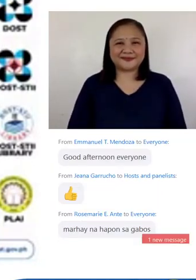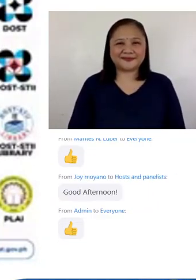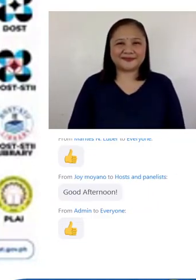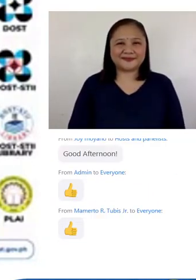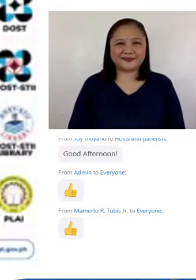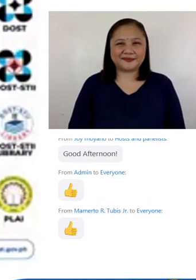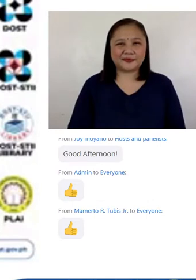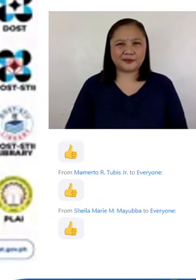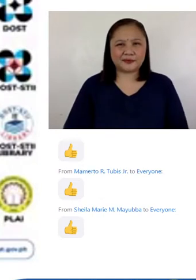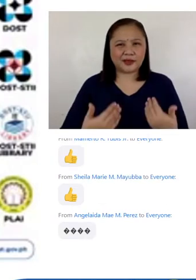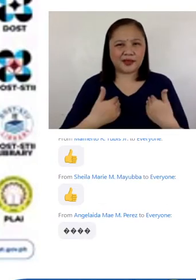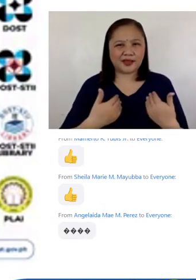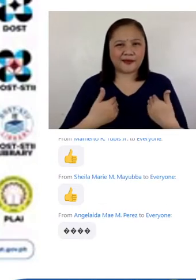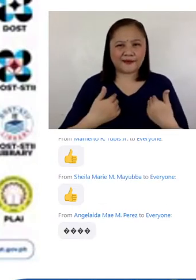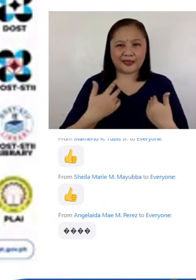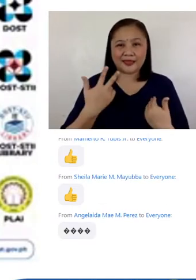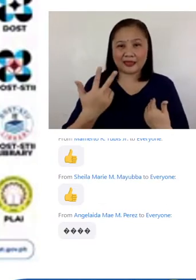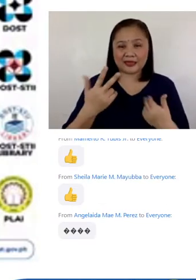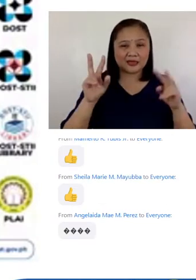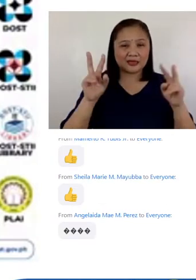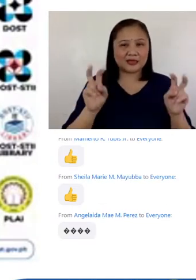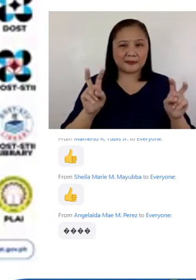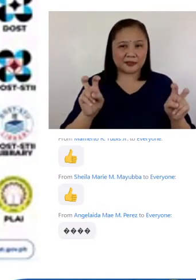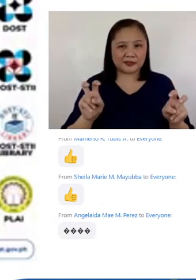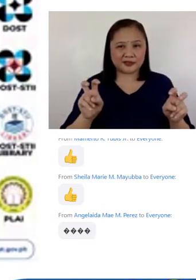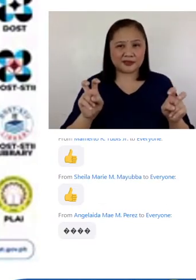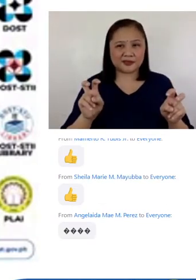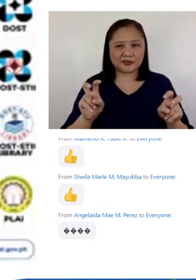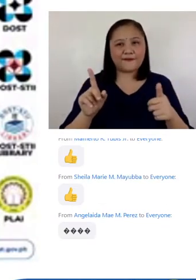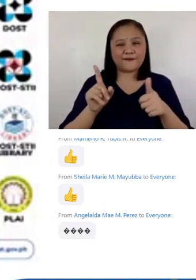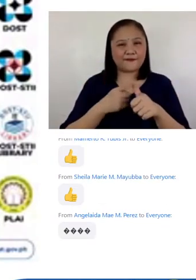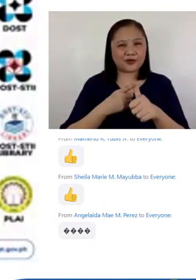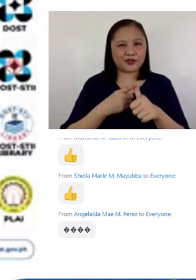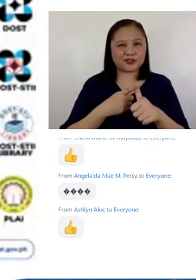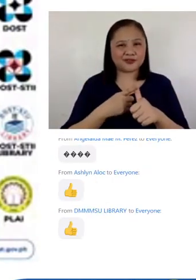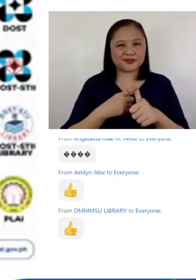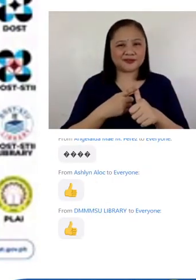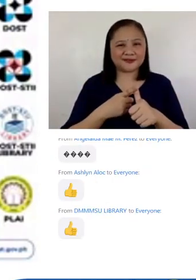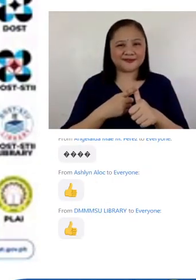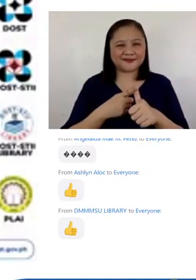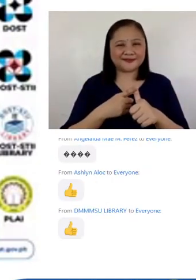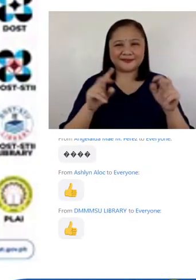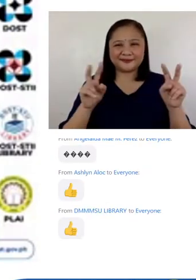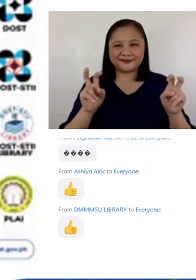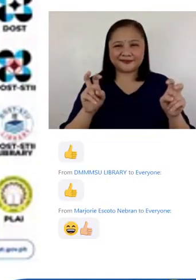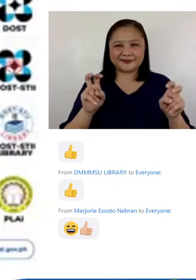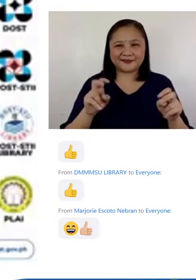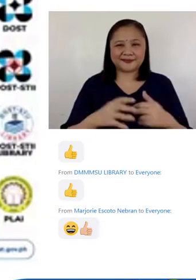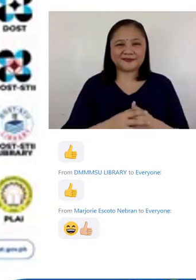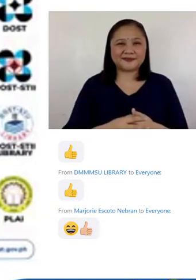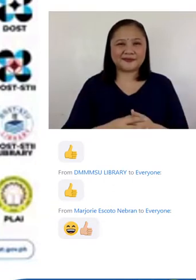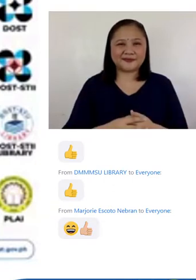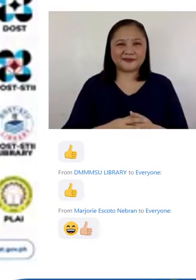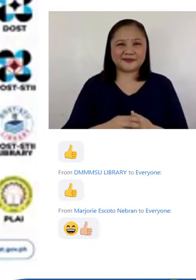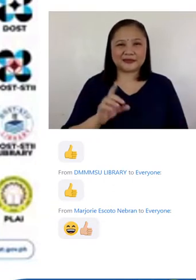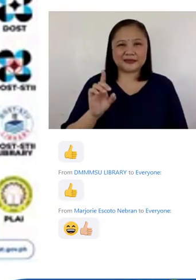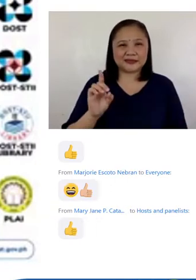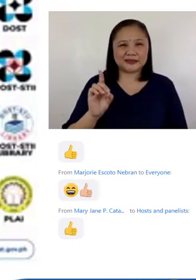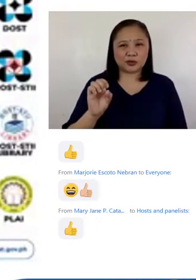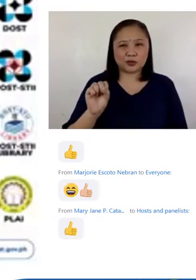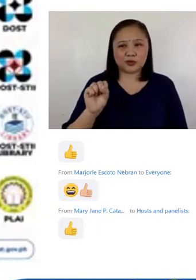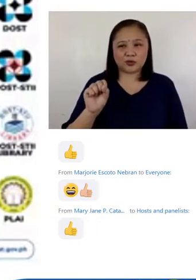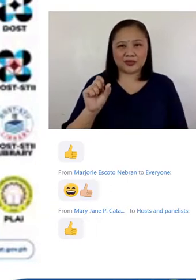Nagkaroon tayo ng tatlong paksa. So, una po is the topic on DOST-STII